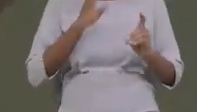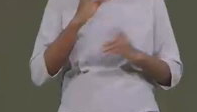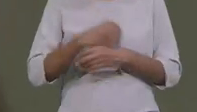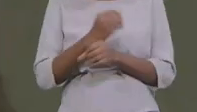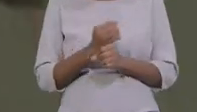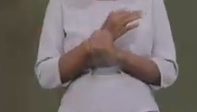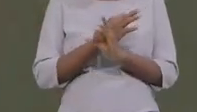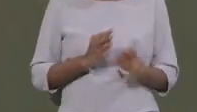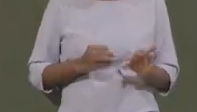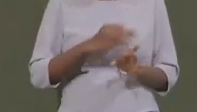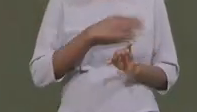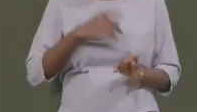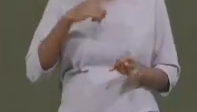guéris.